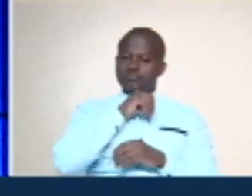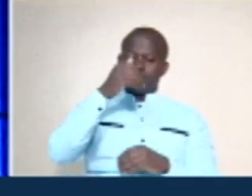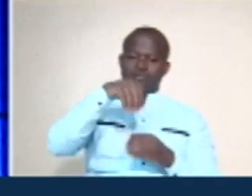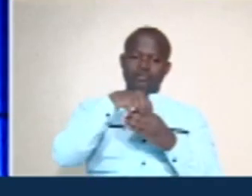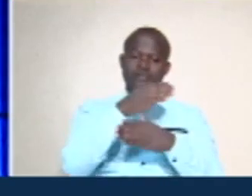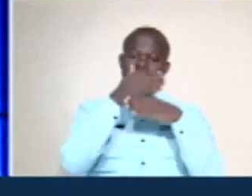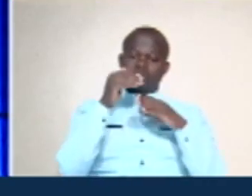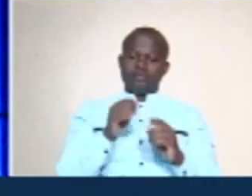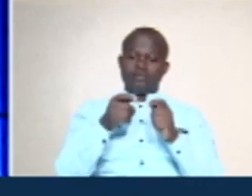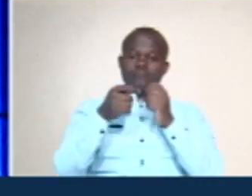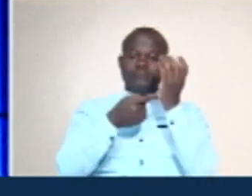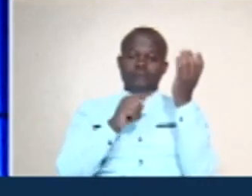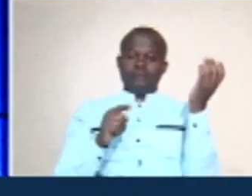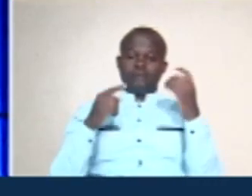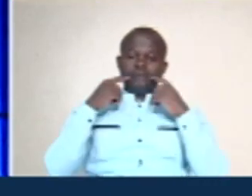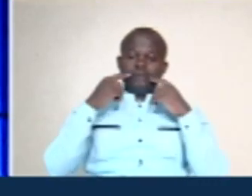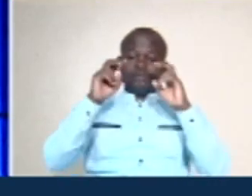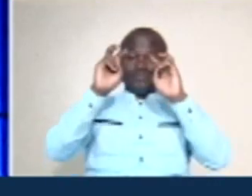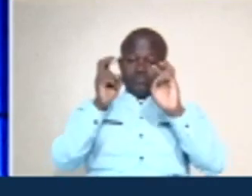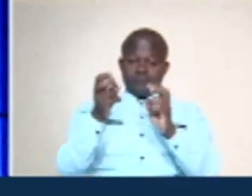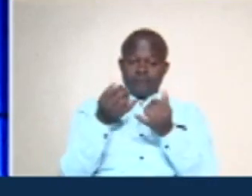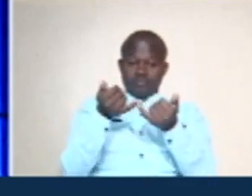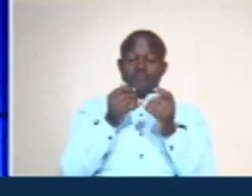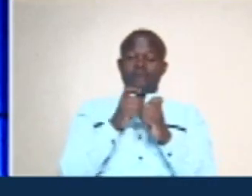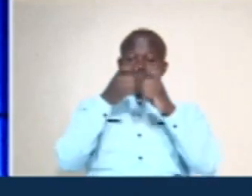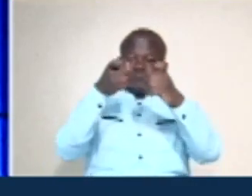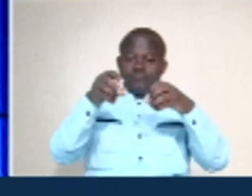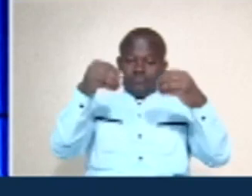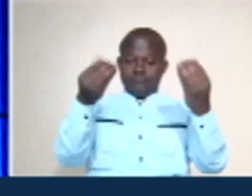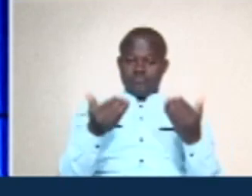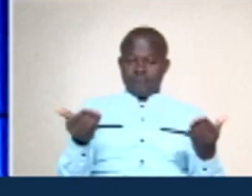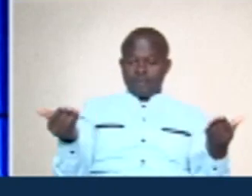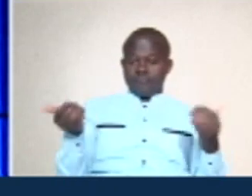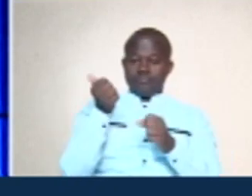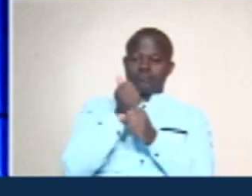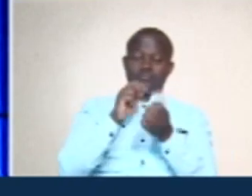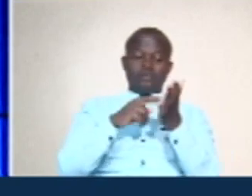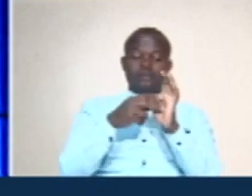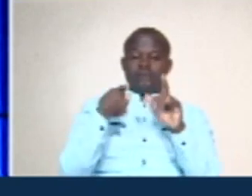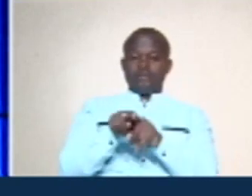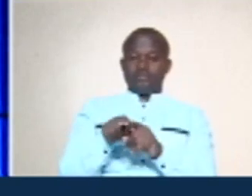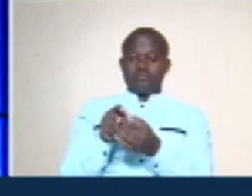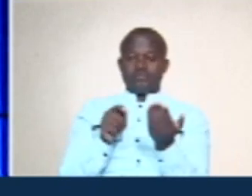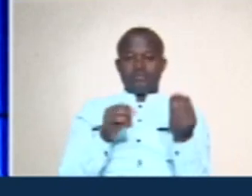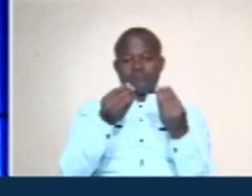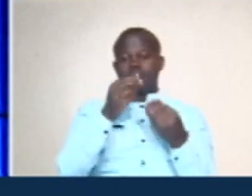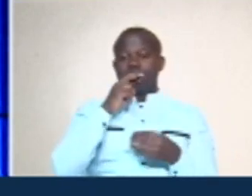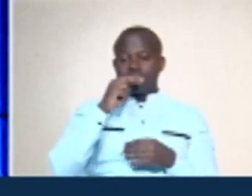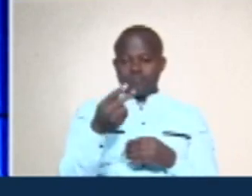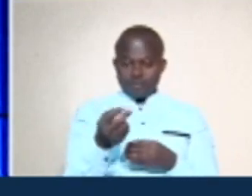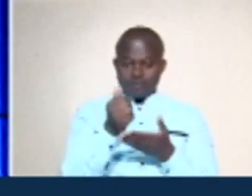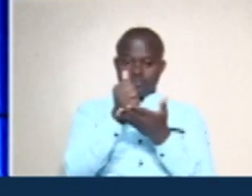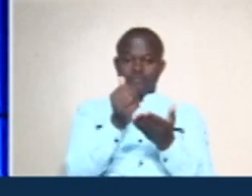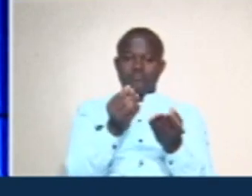muri Minisiteri y'ikoranabuhanga avuga ko ibi bihembo biba byatanzwe kuri aba bana bakoze iyi mishinga bitanga igisubizo